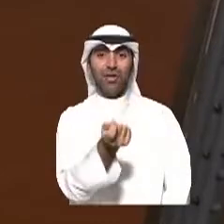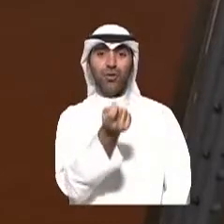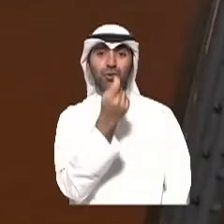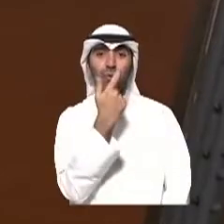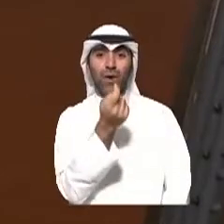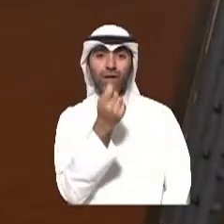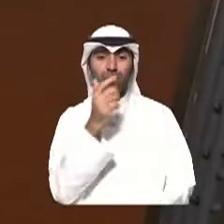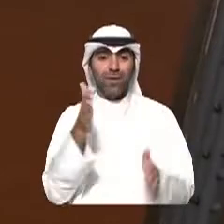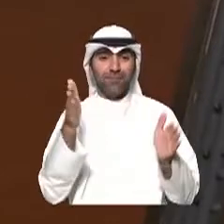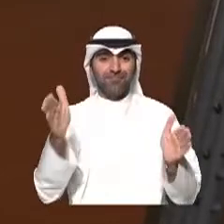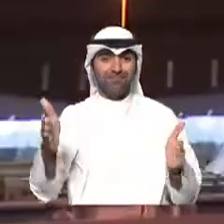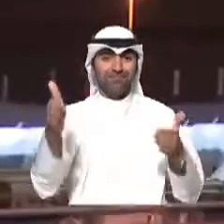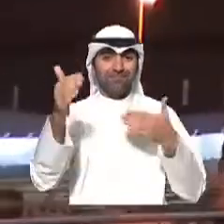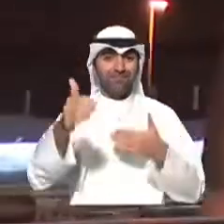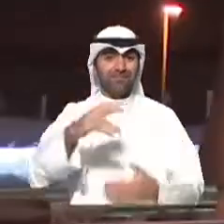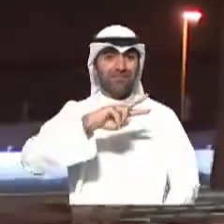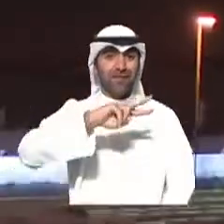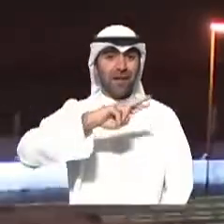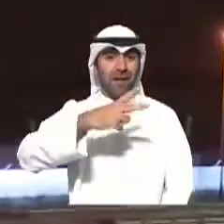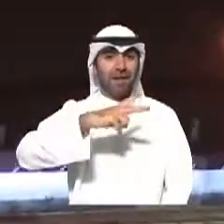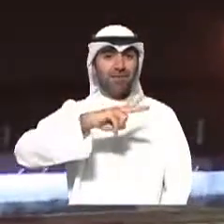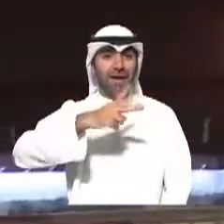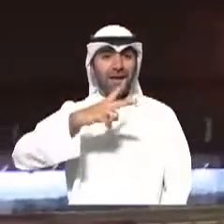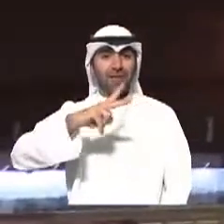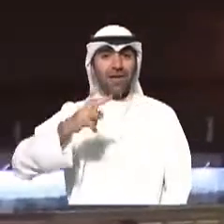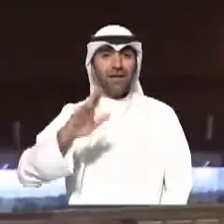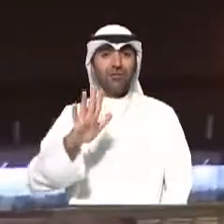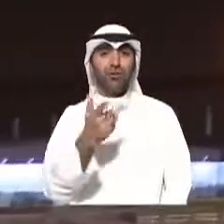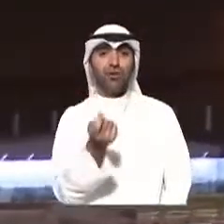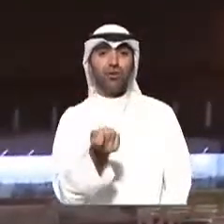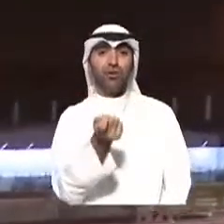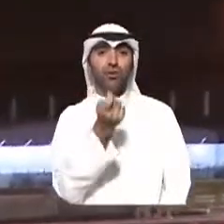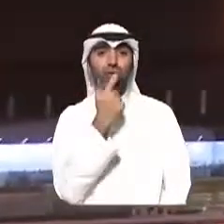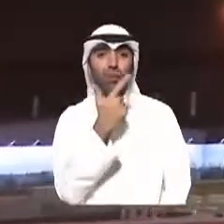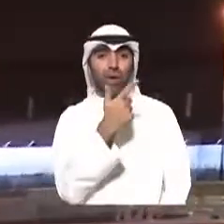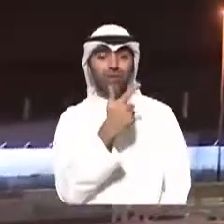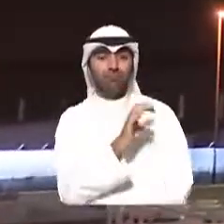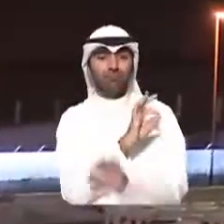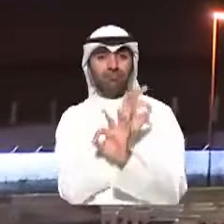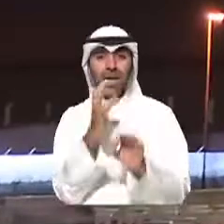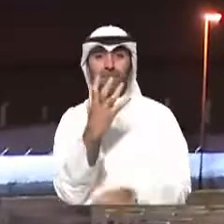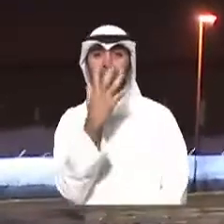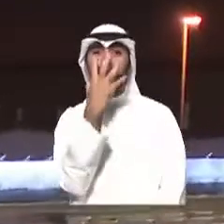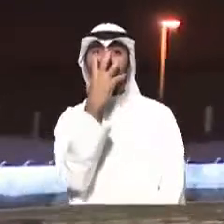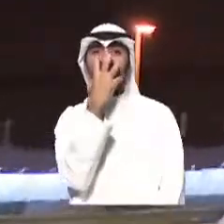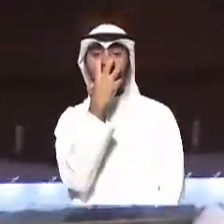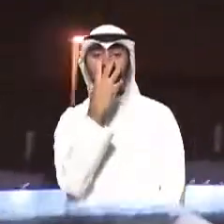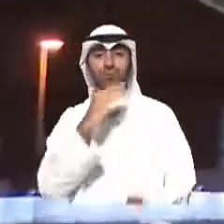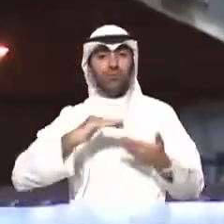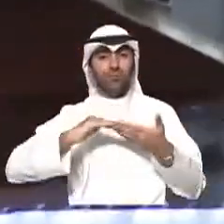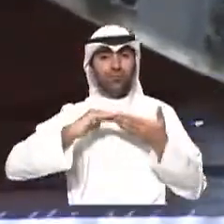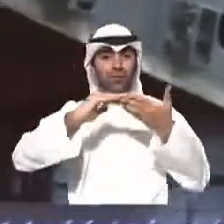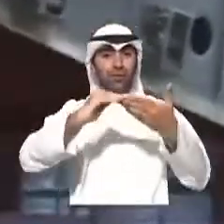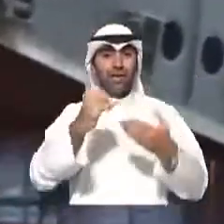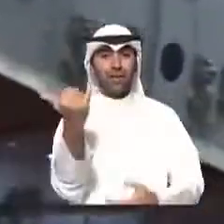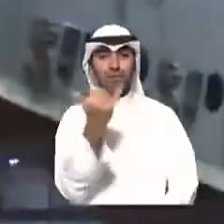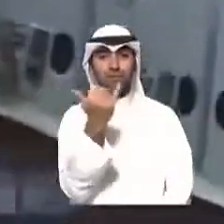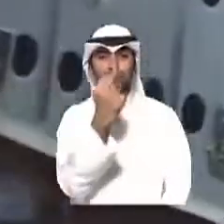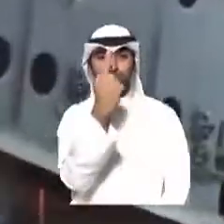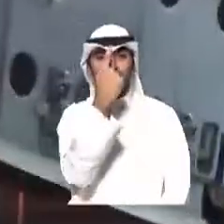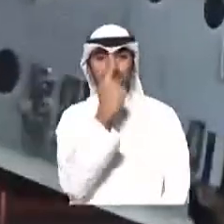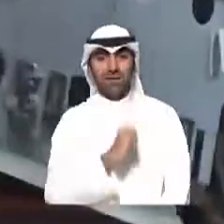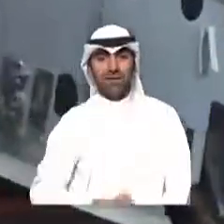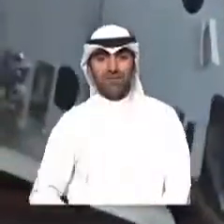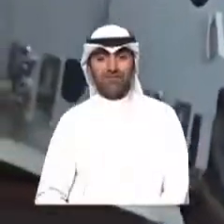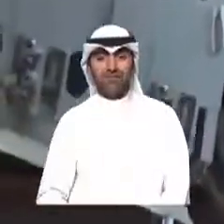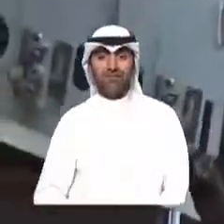هذه الحمولة من معدات طبية تحتوي على أجهزة التنفس والأدوية والأكسجين. وتأكيدا على أن